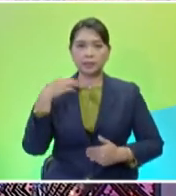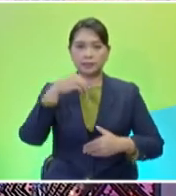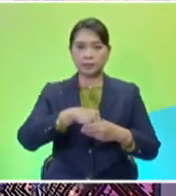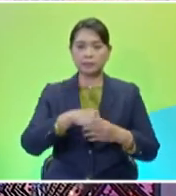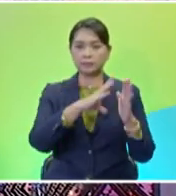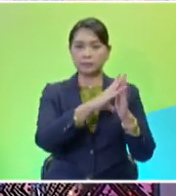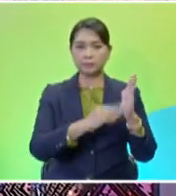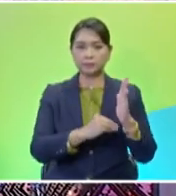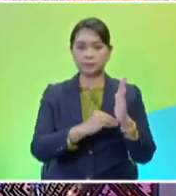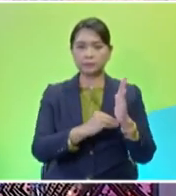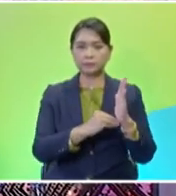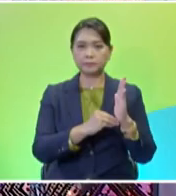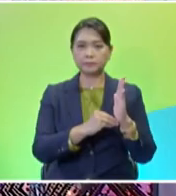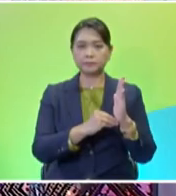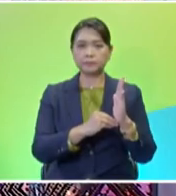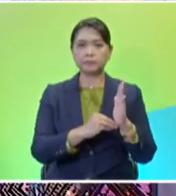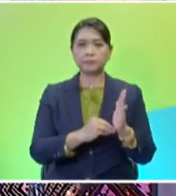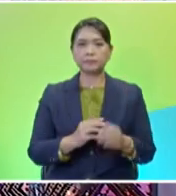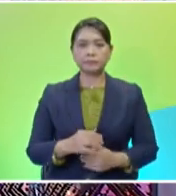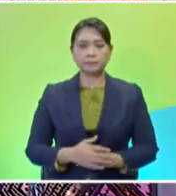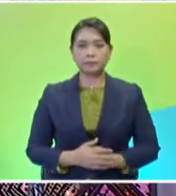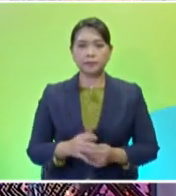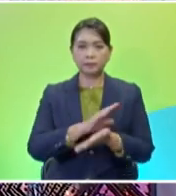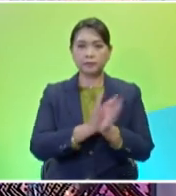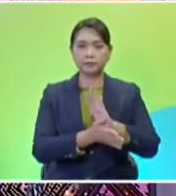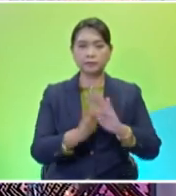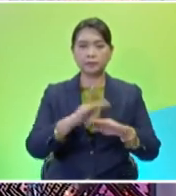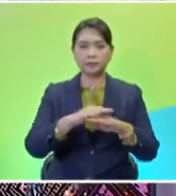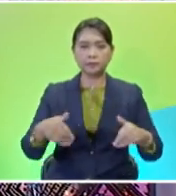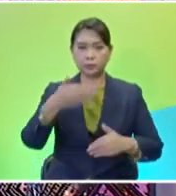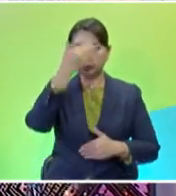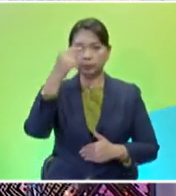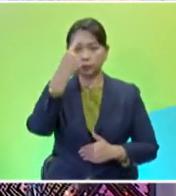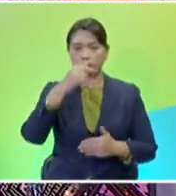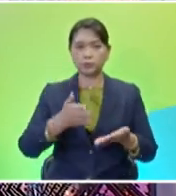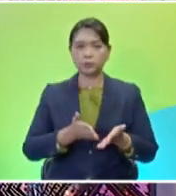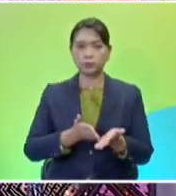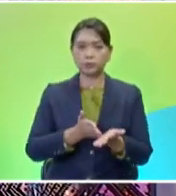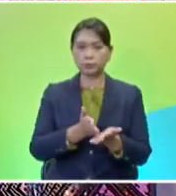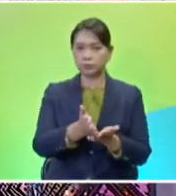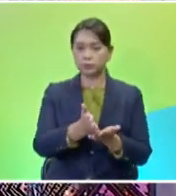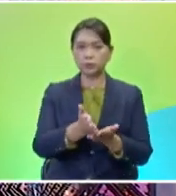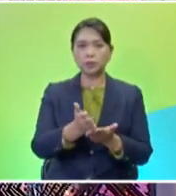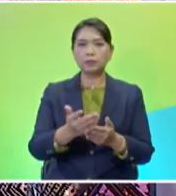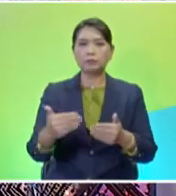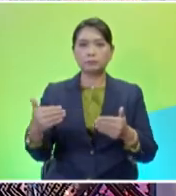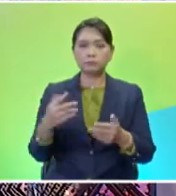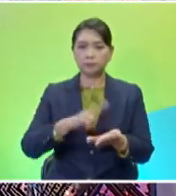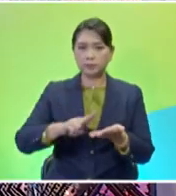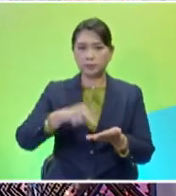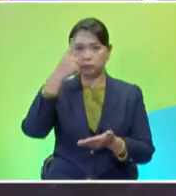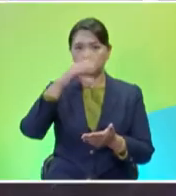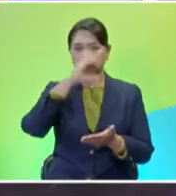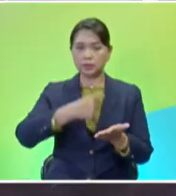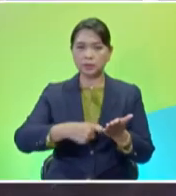dalam petikan bahu membahu meraih Prabu jadi jangan lupa untuk terus membaca dan mencari nilai dalam setiap bahan bacaan